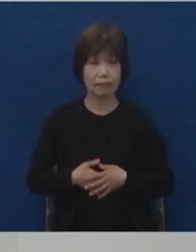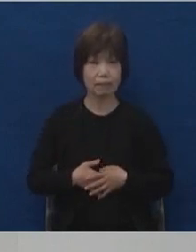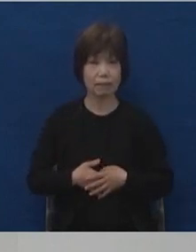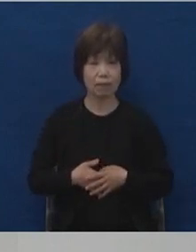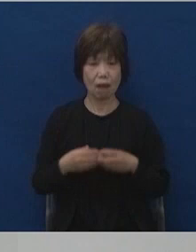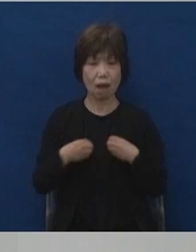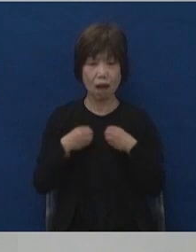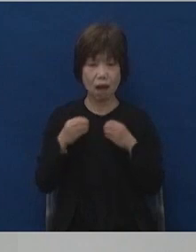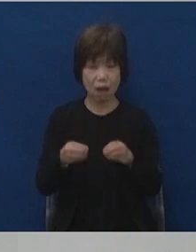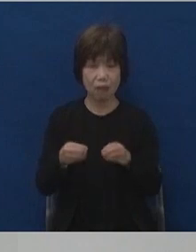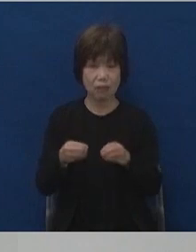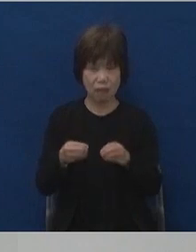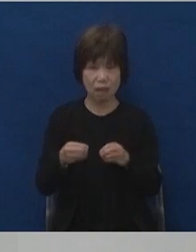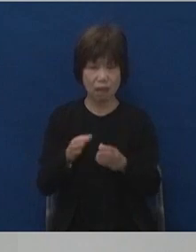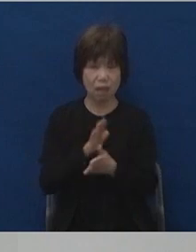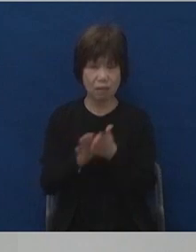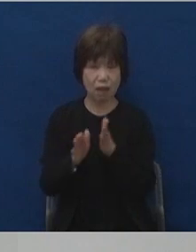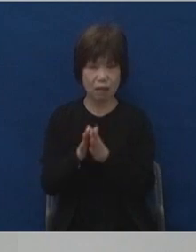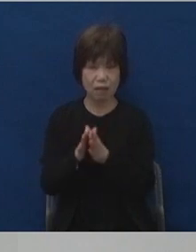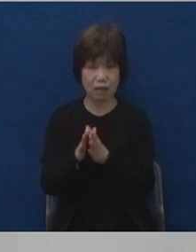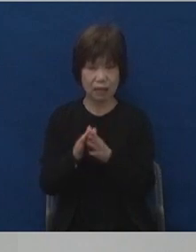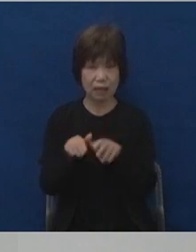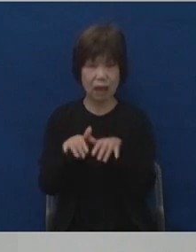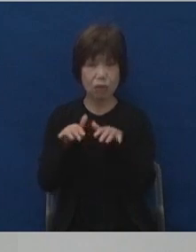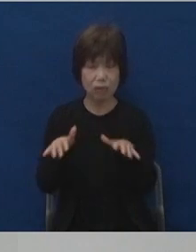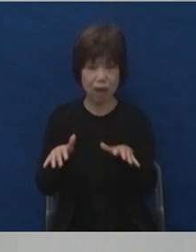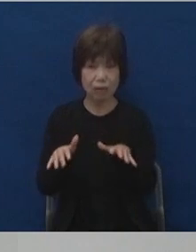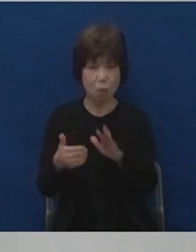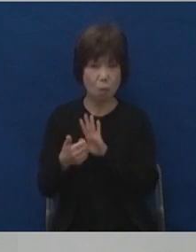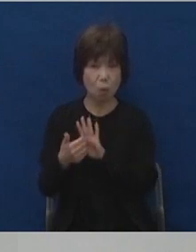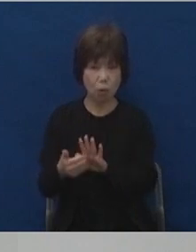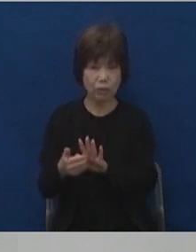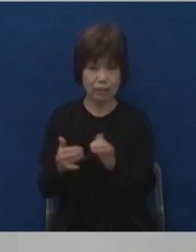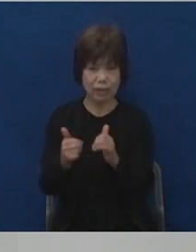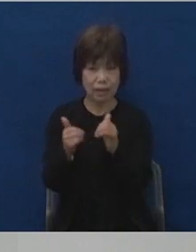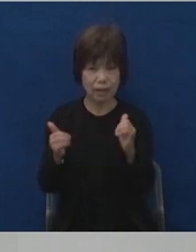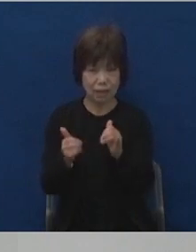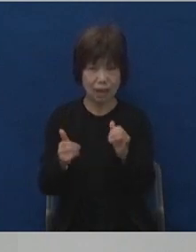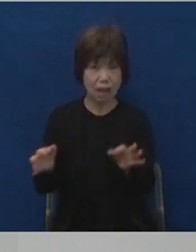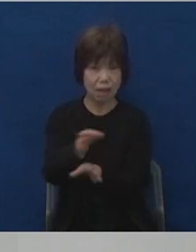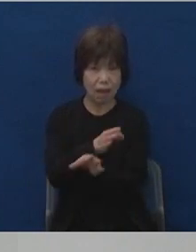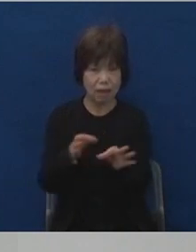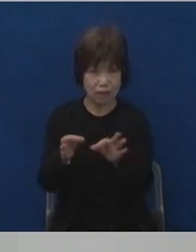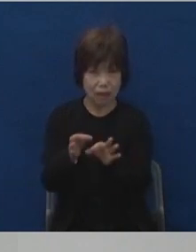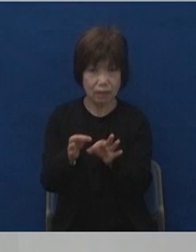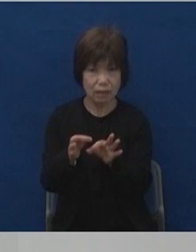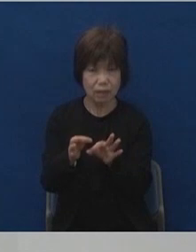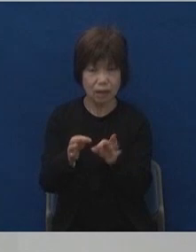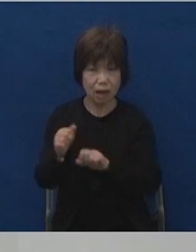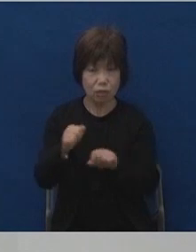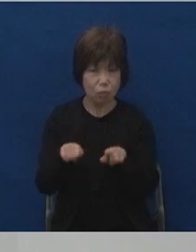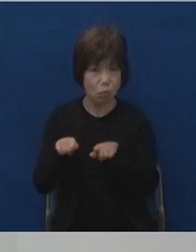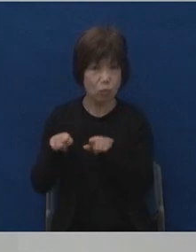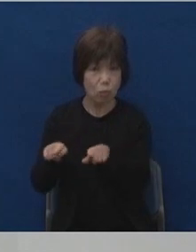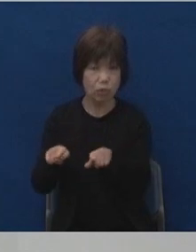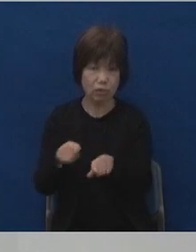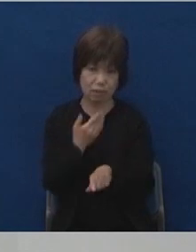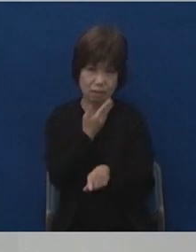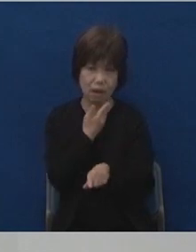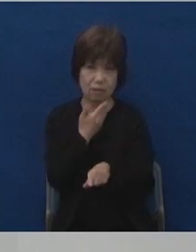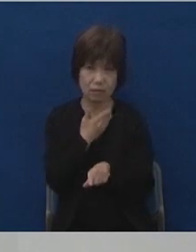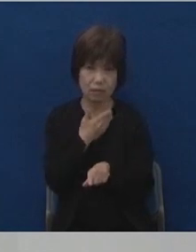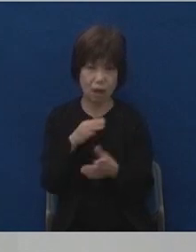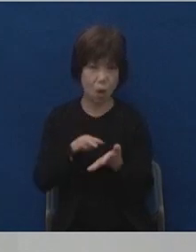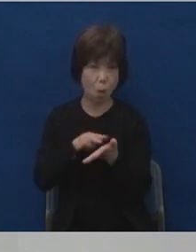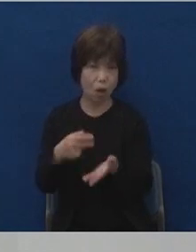染再拡大の防止と社会経済活動との両立が極めて重要となっており、ワクチン接種のさらな